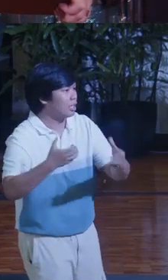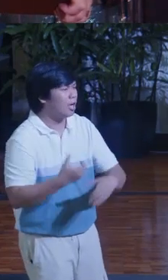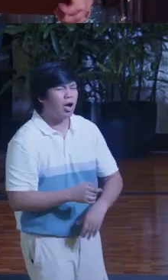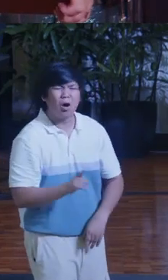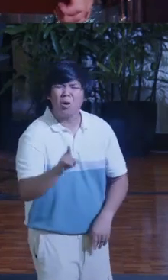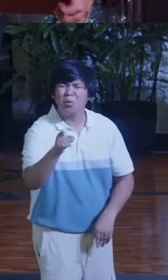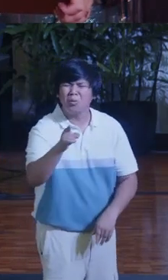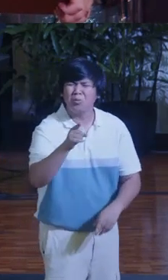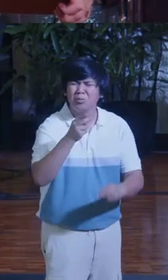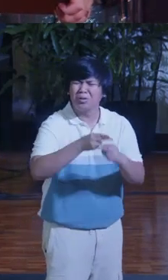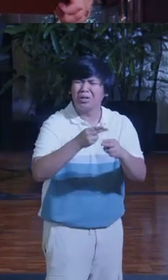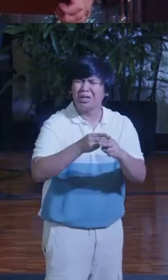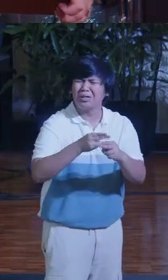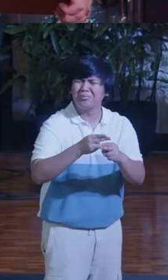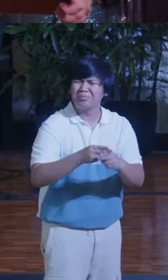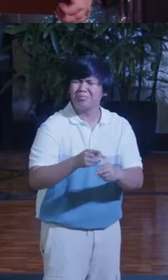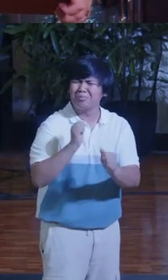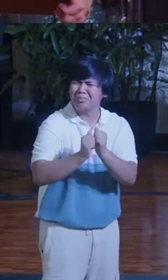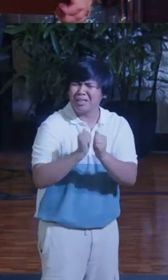Laughter.